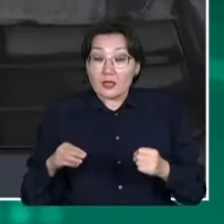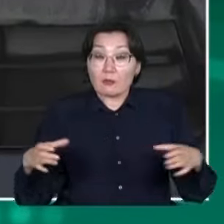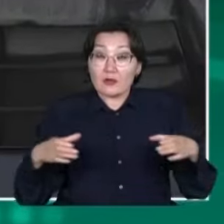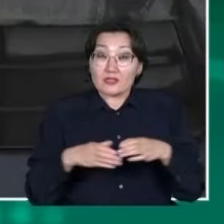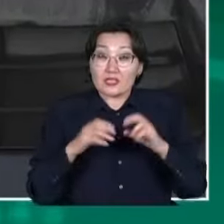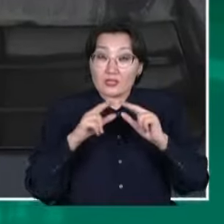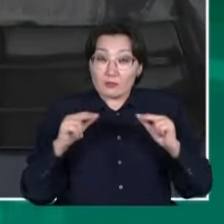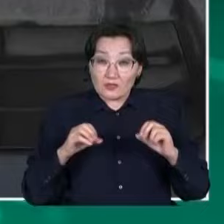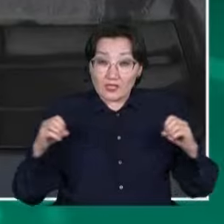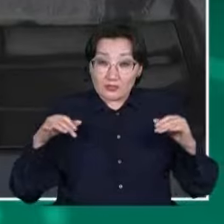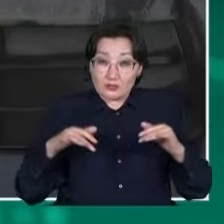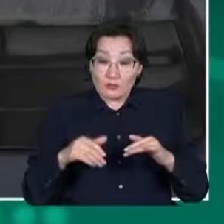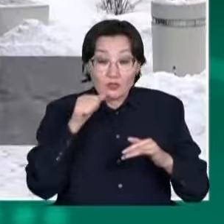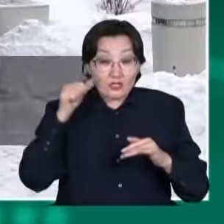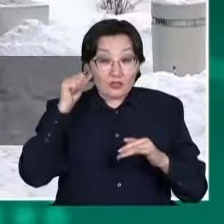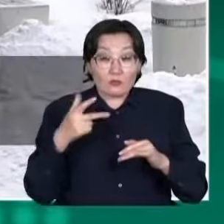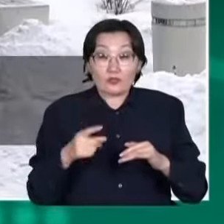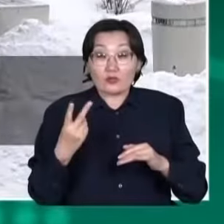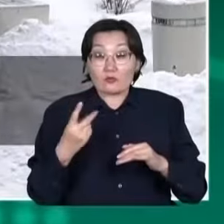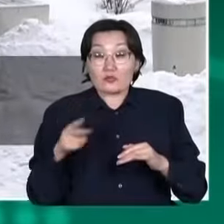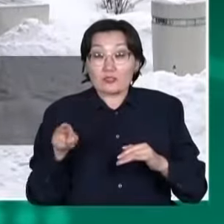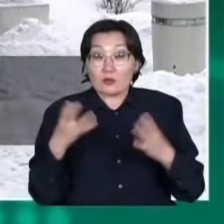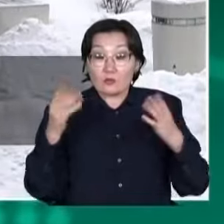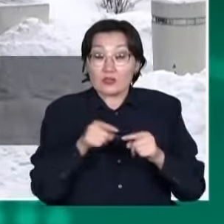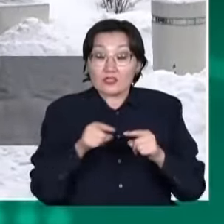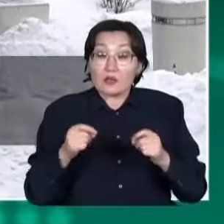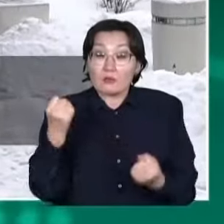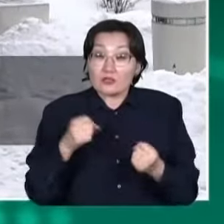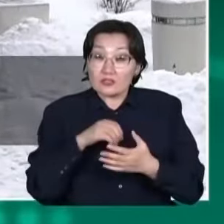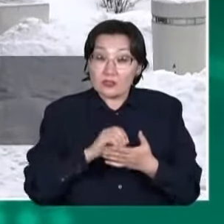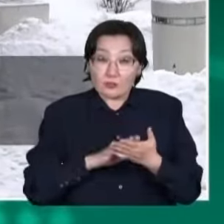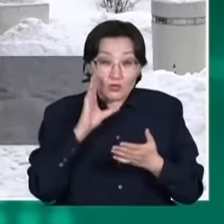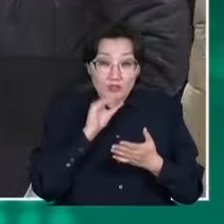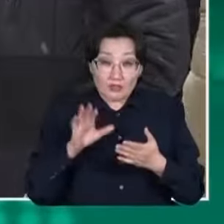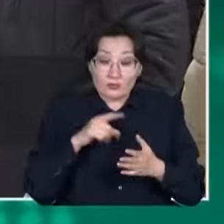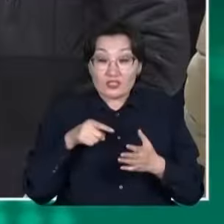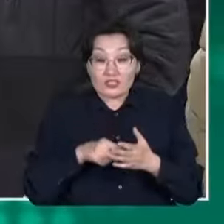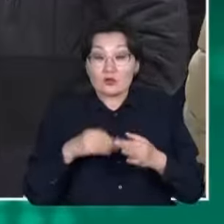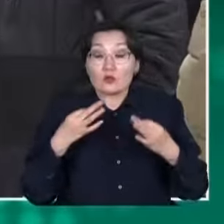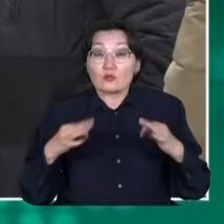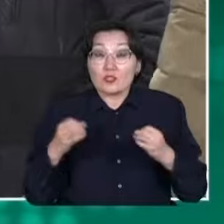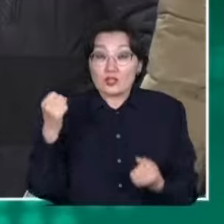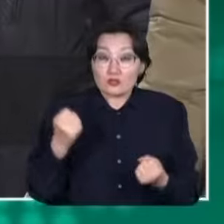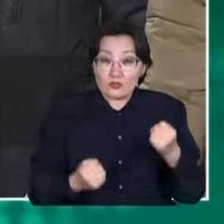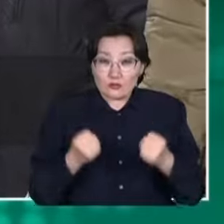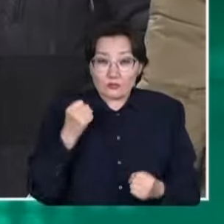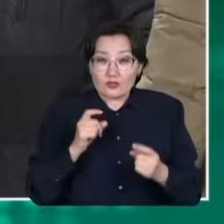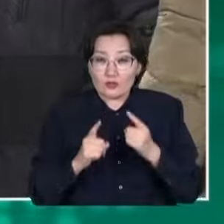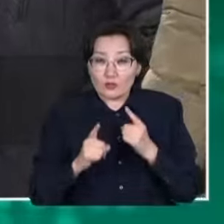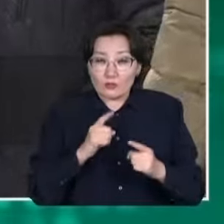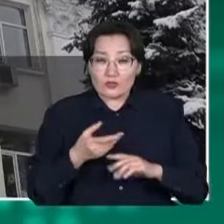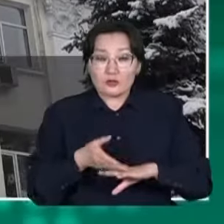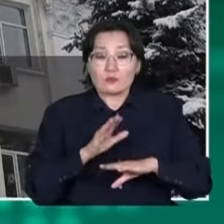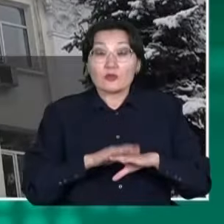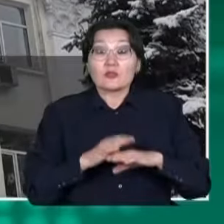ғимаратының алдына жиналды. Өткен жылдың 31 желтоқсанына дейін машинасын тіркеп үлгермегендер қалада еркін жүріп тұрудан қалғанын айтады.